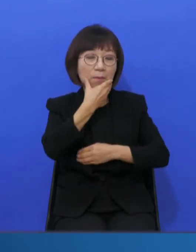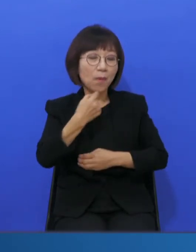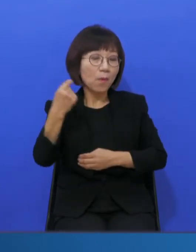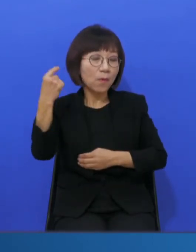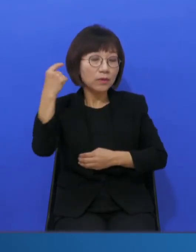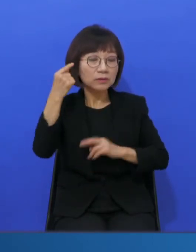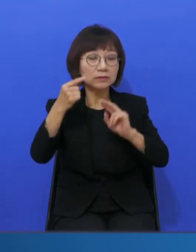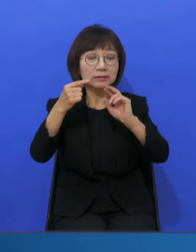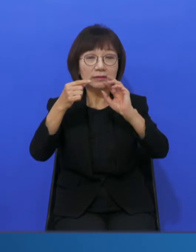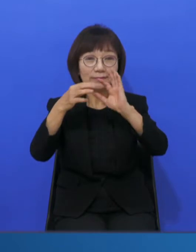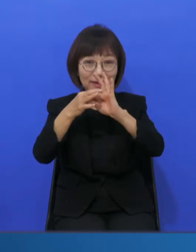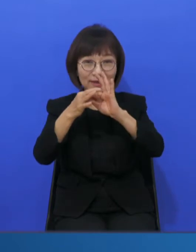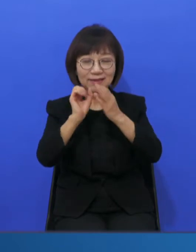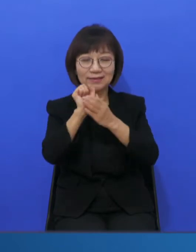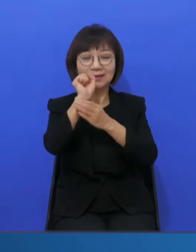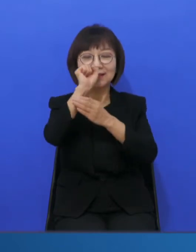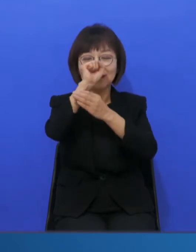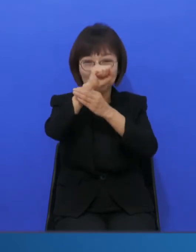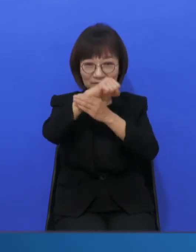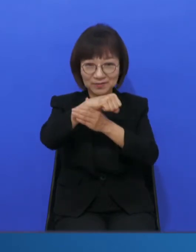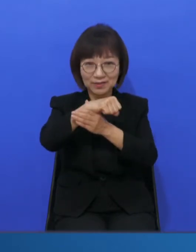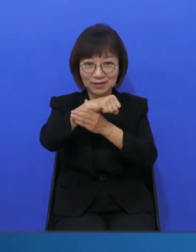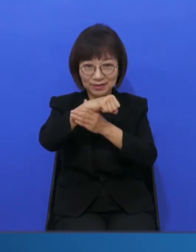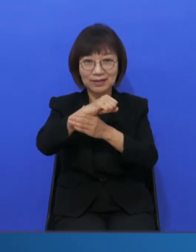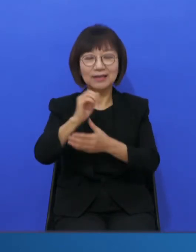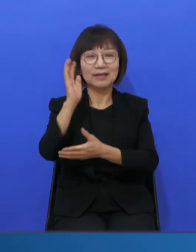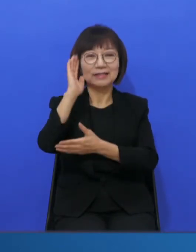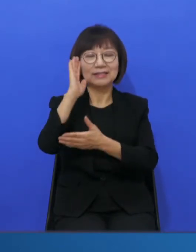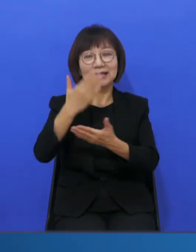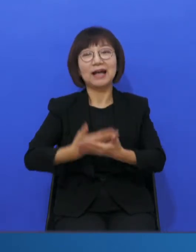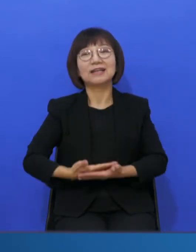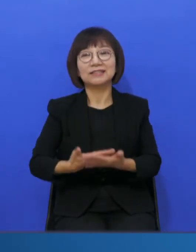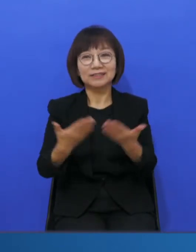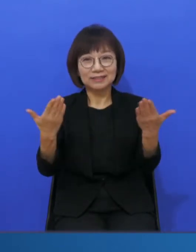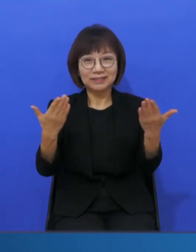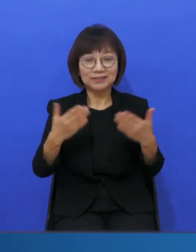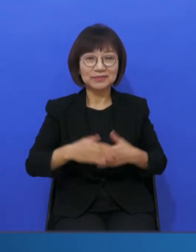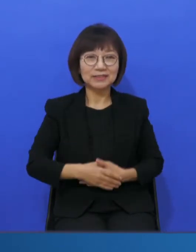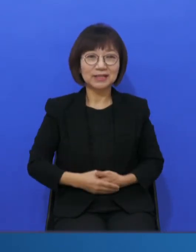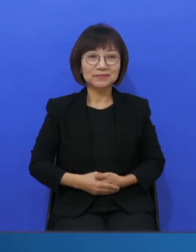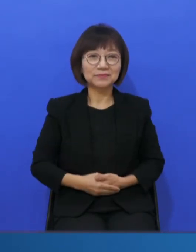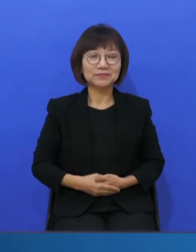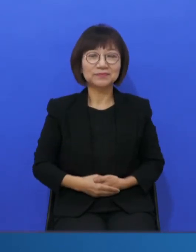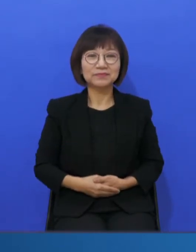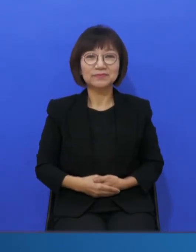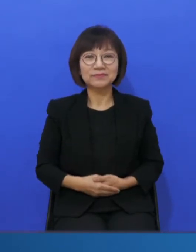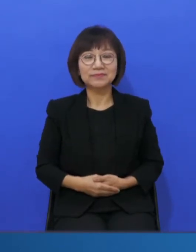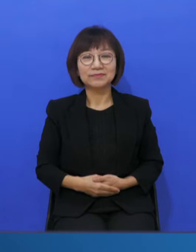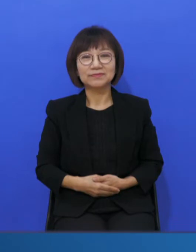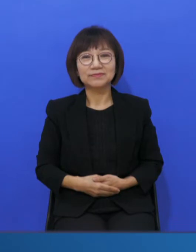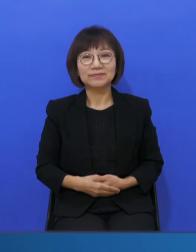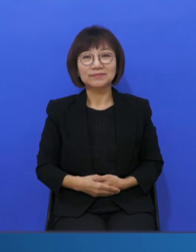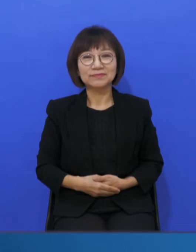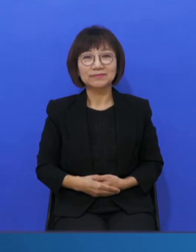주시겠습니다. After that, we will give praise to the David's choir, and Reverend, you will come and give us the message entitled Fruit of the Gospel.